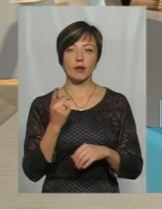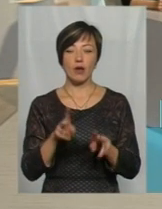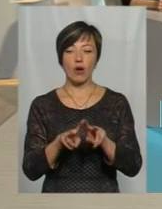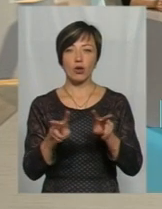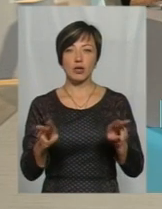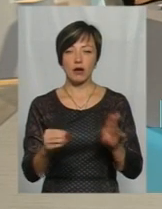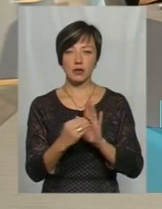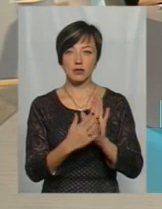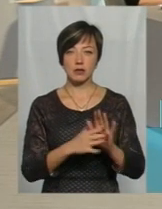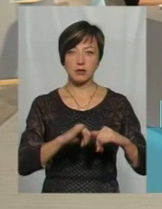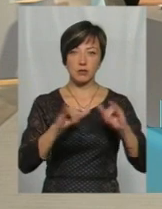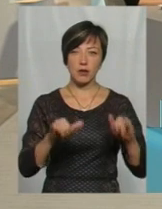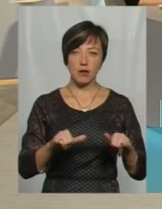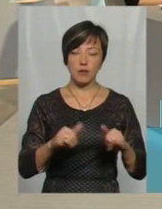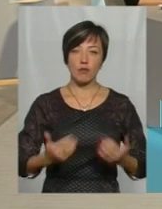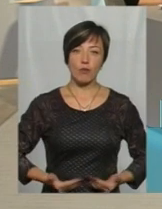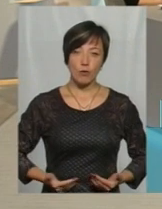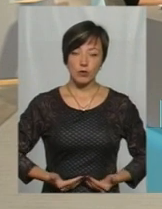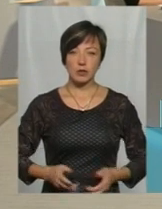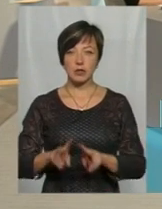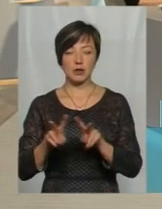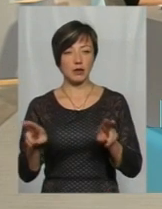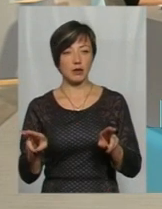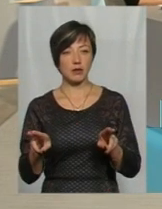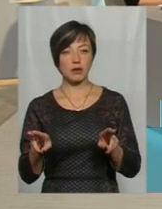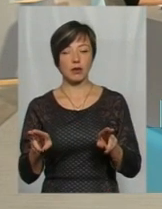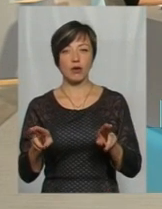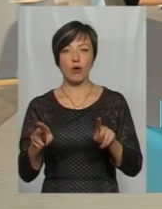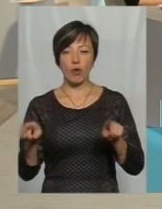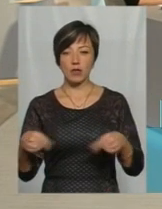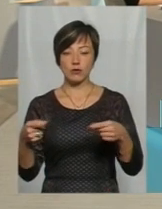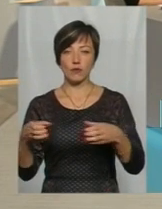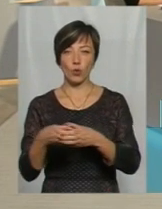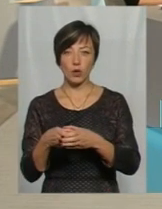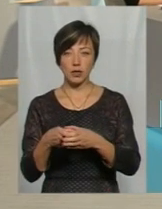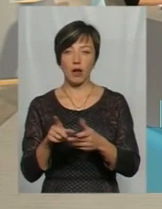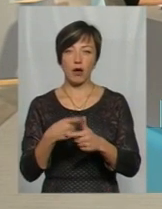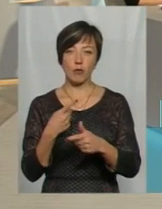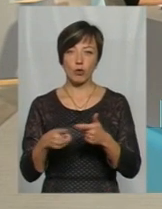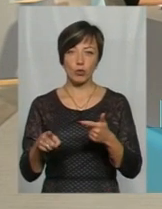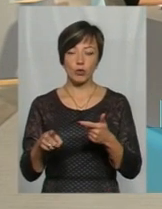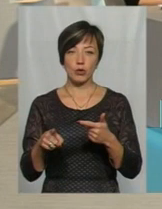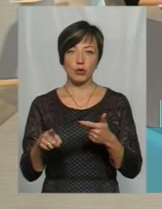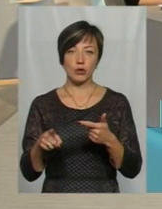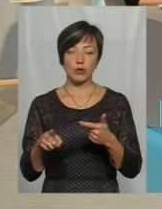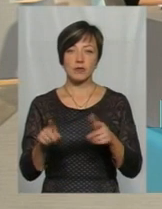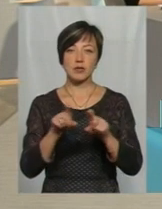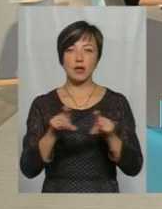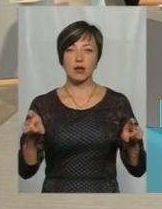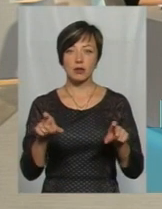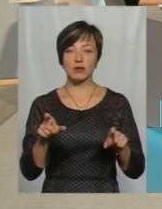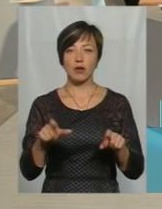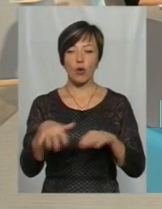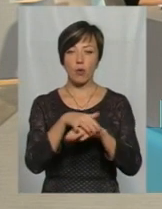одинаково реєструються спалахи як в побуті, так і в організованих колективах або в закладах